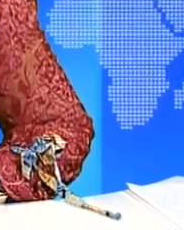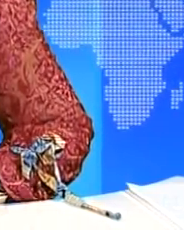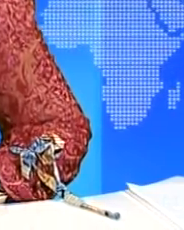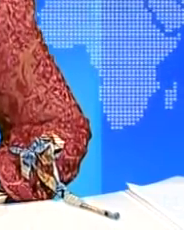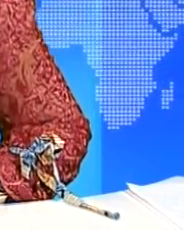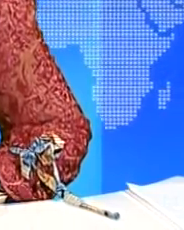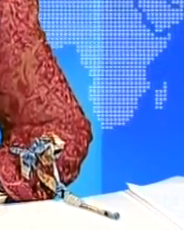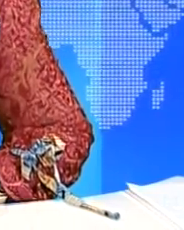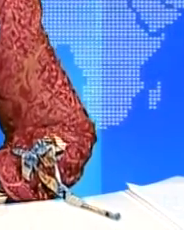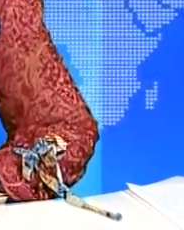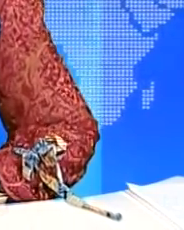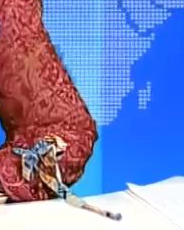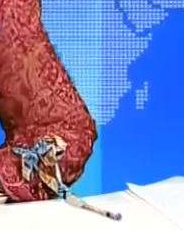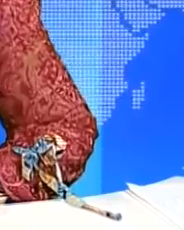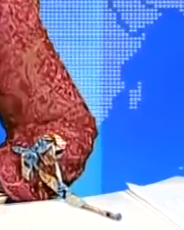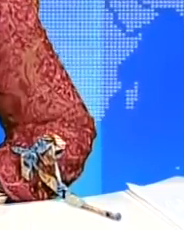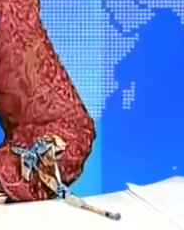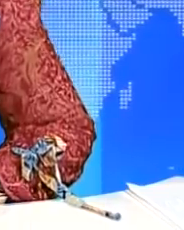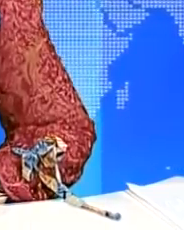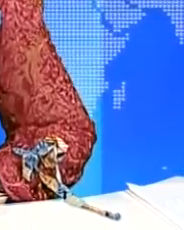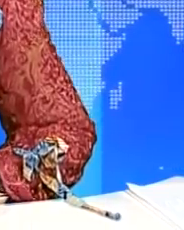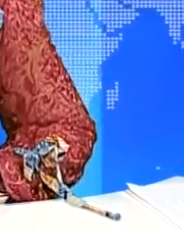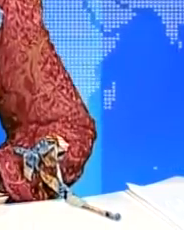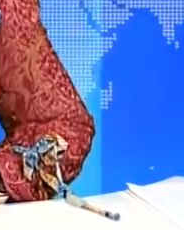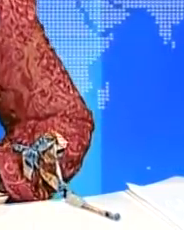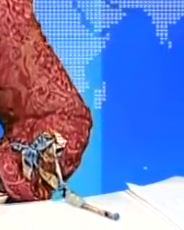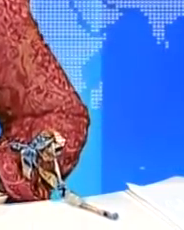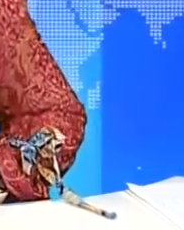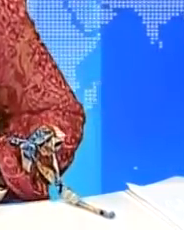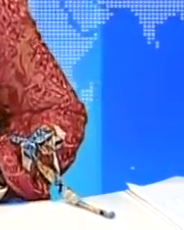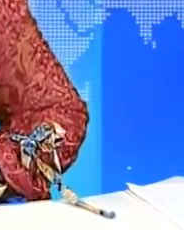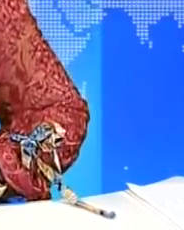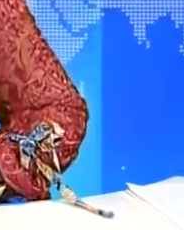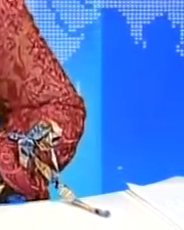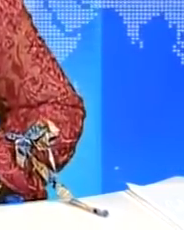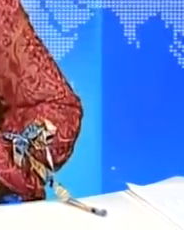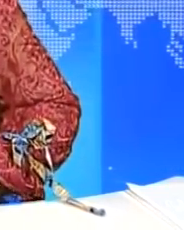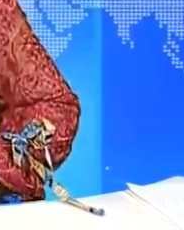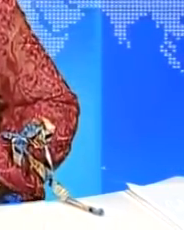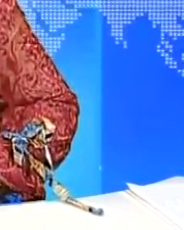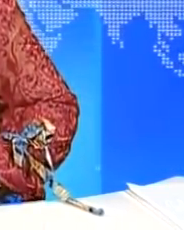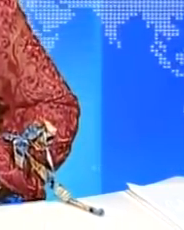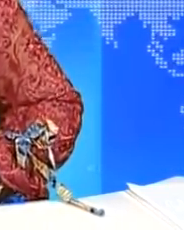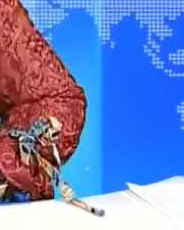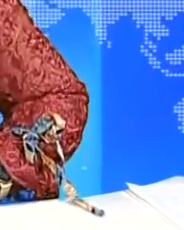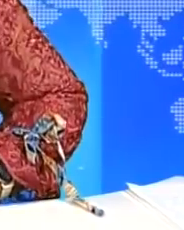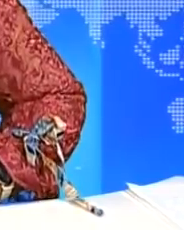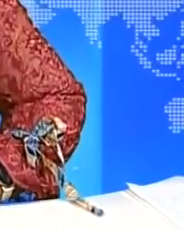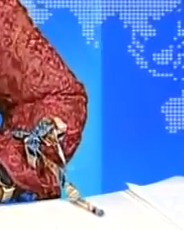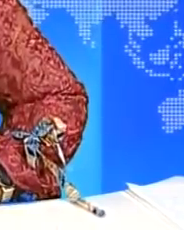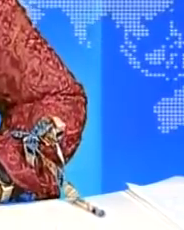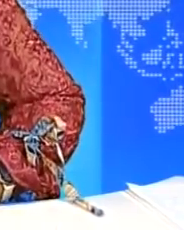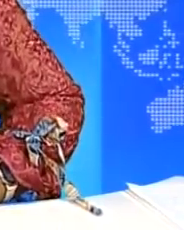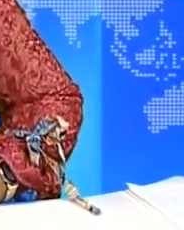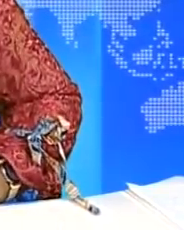administrateur adjoint des villes et territoires du nord kivu et de literie et tous et territoriaux sont militaires et